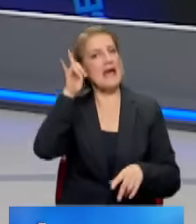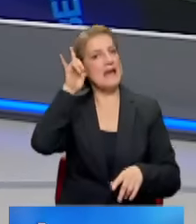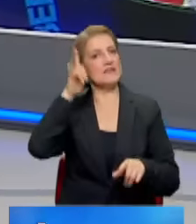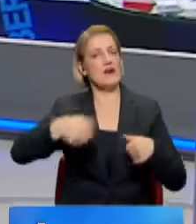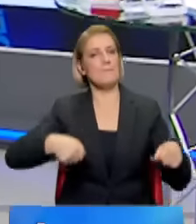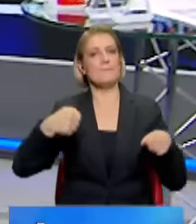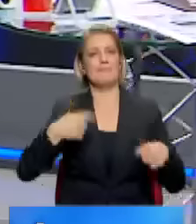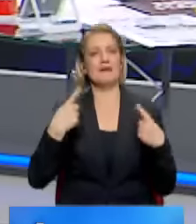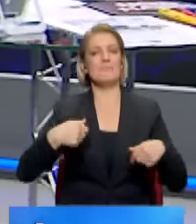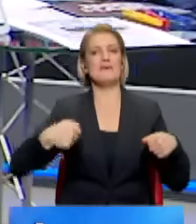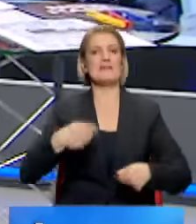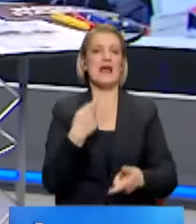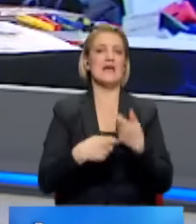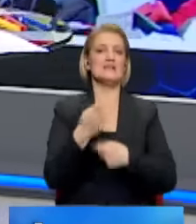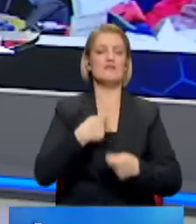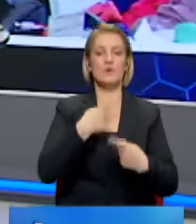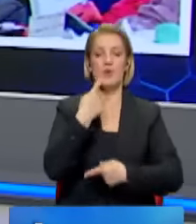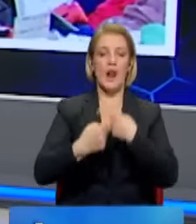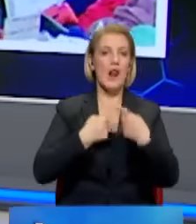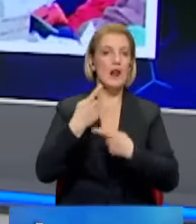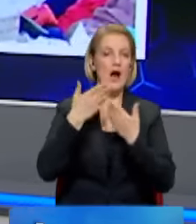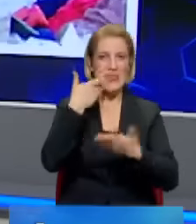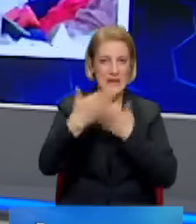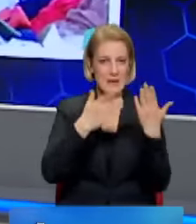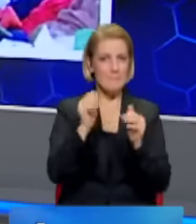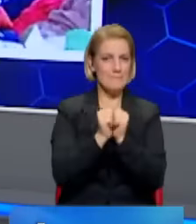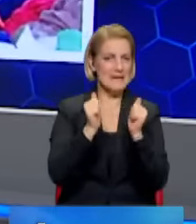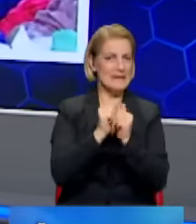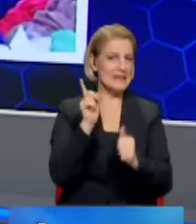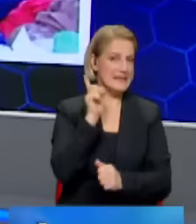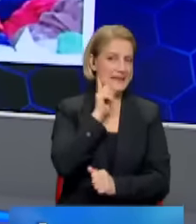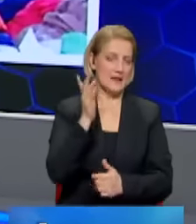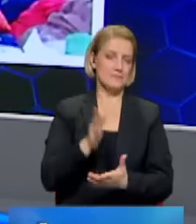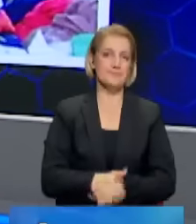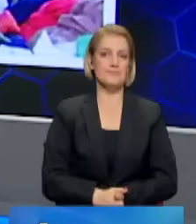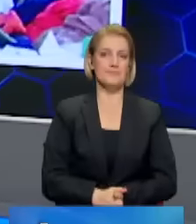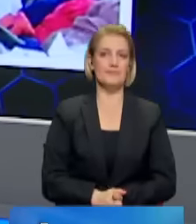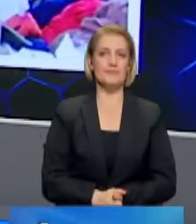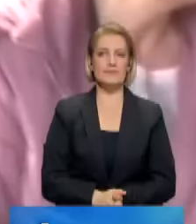pazarında bir pazarcı esnafının söylediklerine birlikte bir kulak kesilelim.